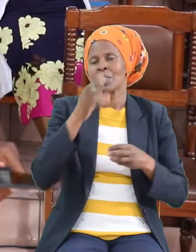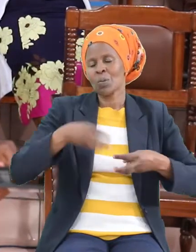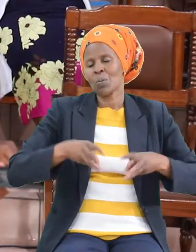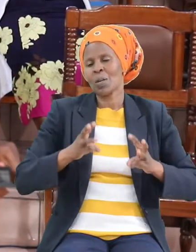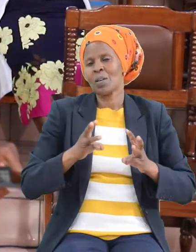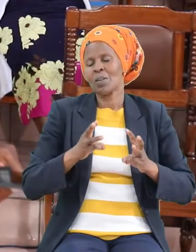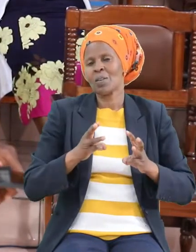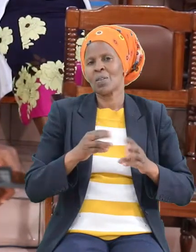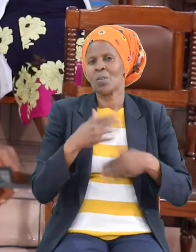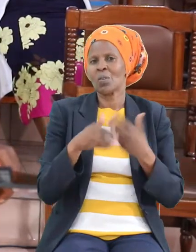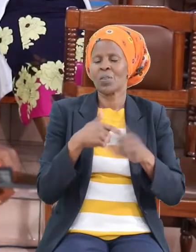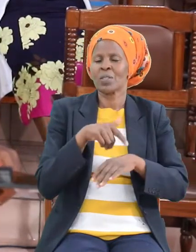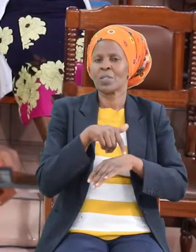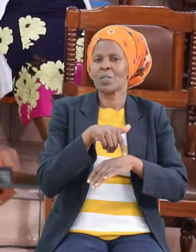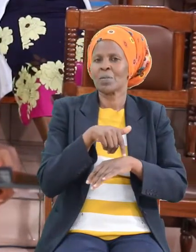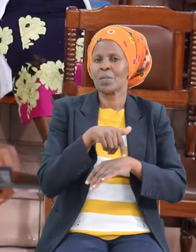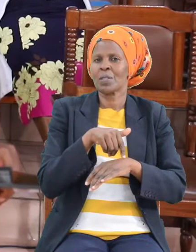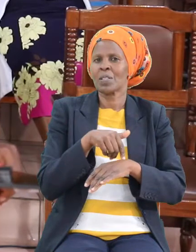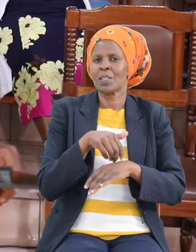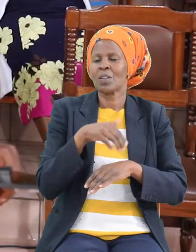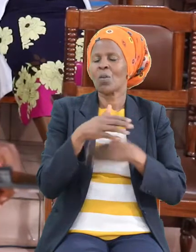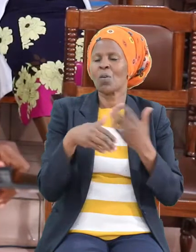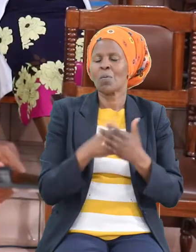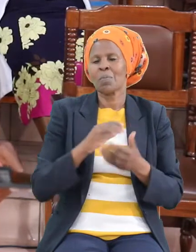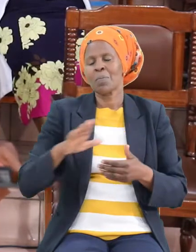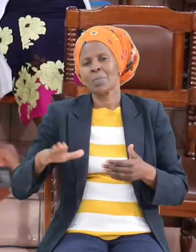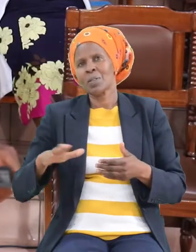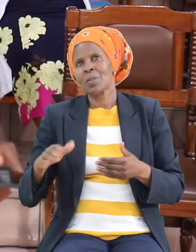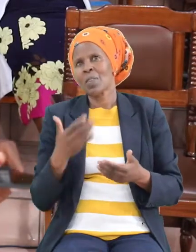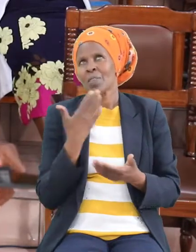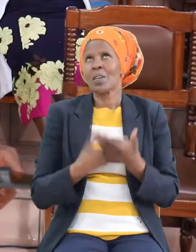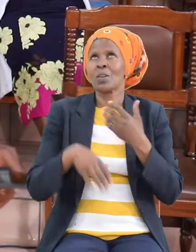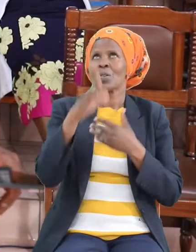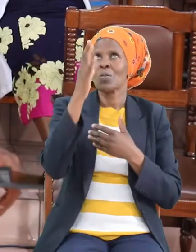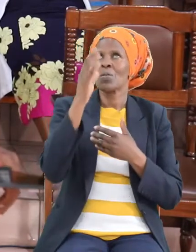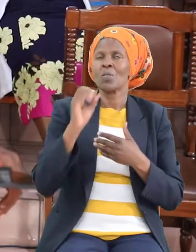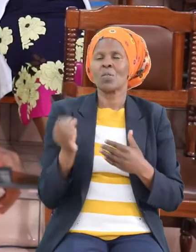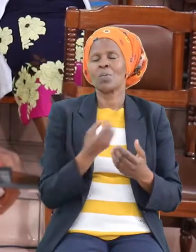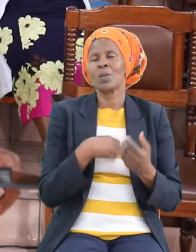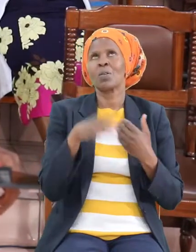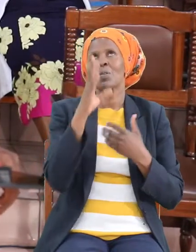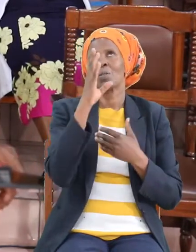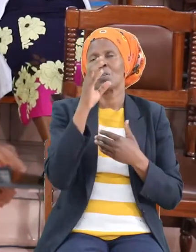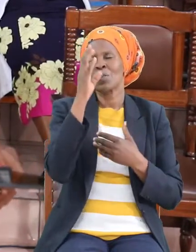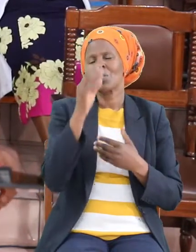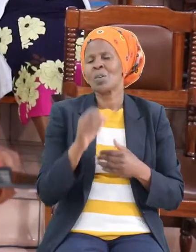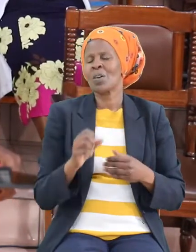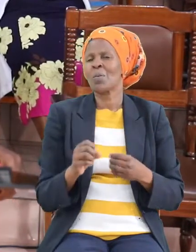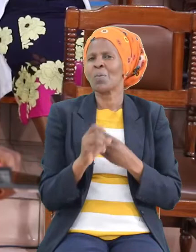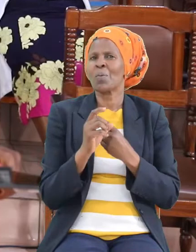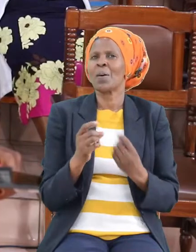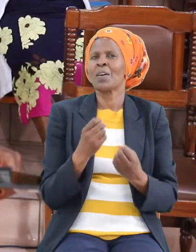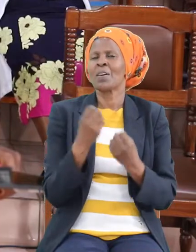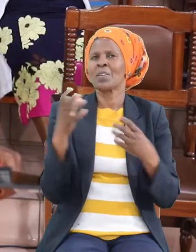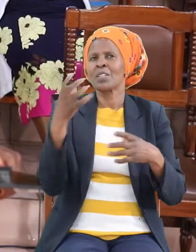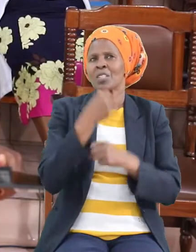yake wakati wote na mahara pote. Tunakushukuru Mungu wetu kwa sababu wewe ni kimbilio, wewe ni